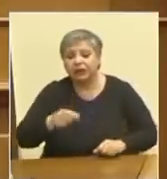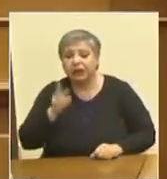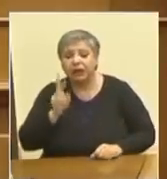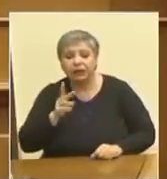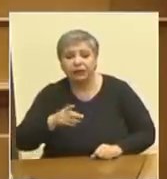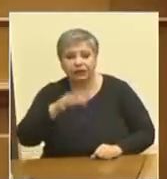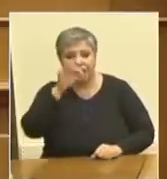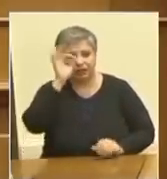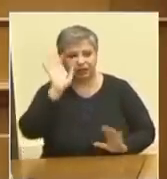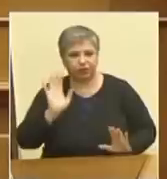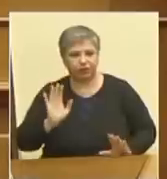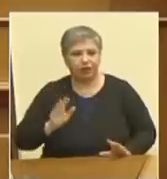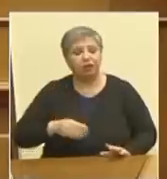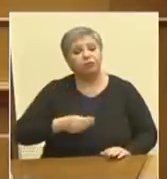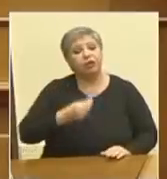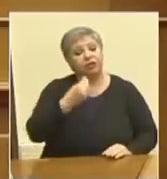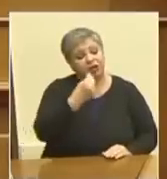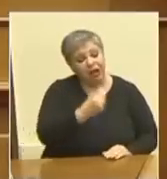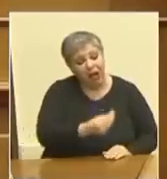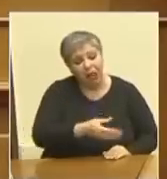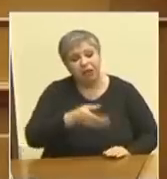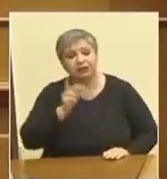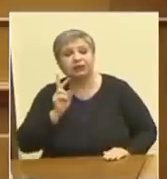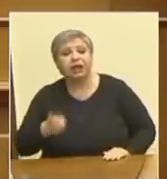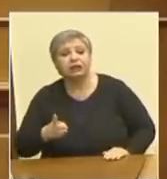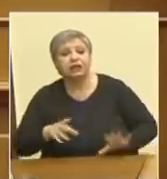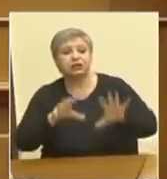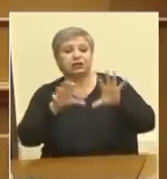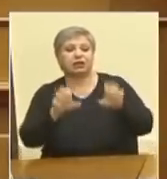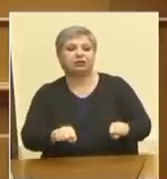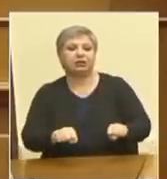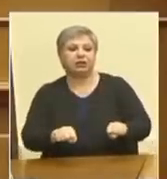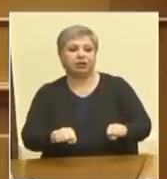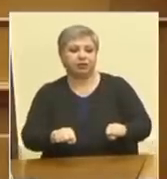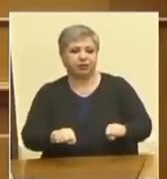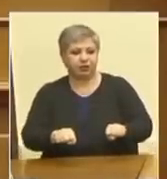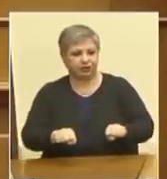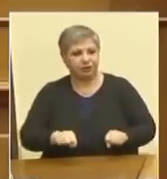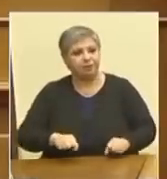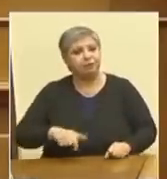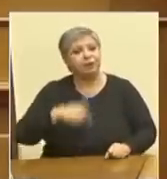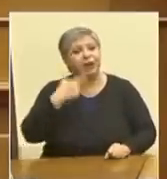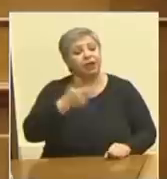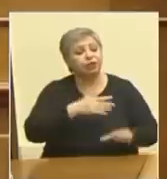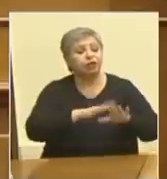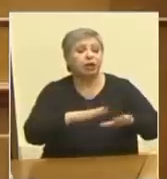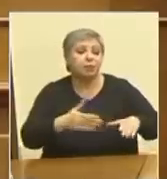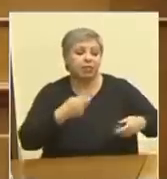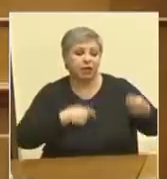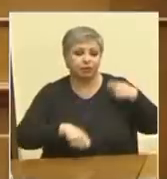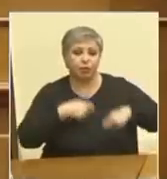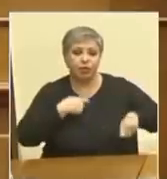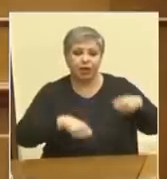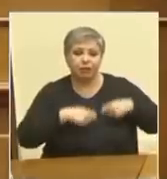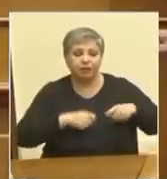Υπάρχουν καλές και κακές καταλήψεις για σας. Οι κακές καταλήψεις των παιδιών που διαμαρτύρονται για